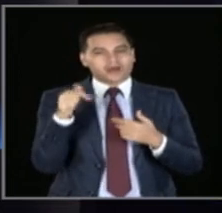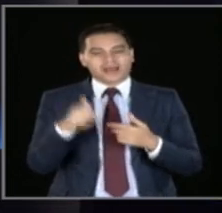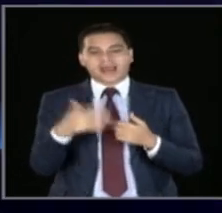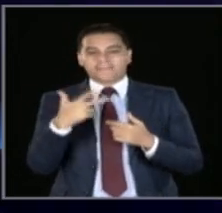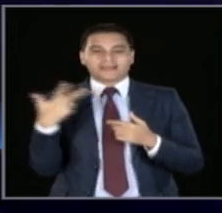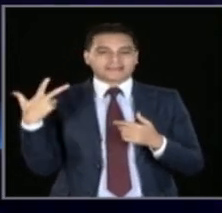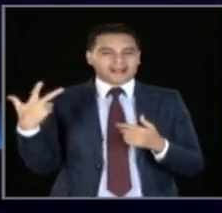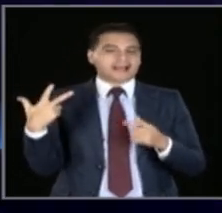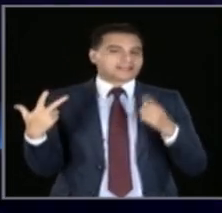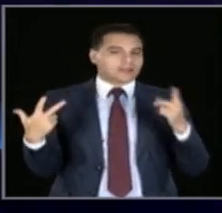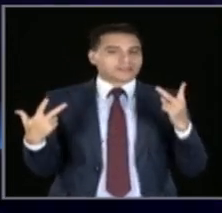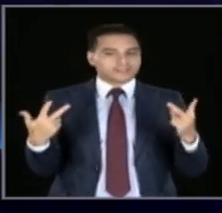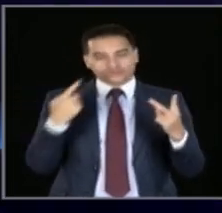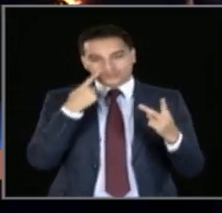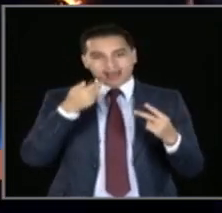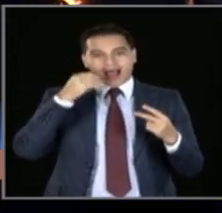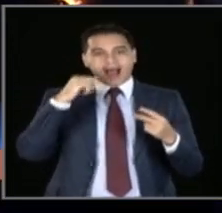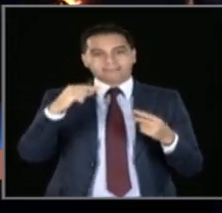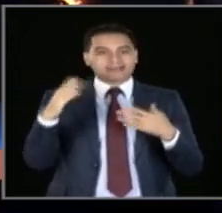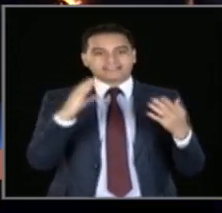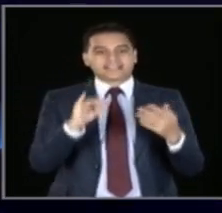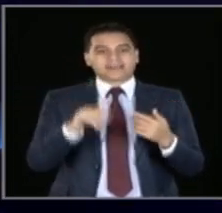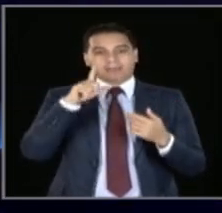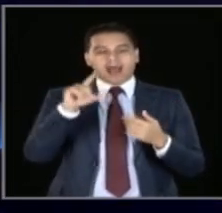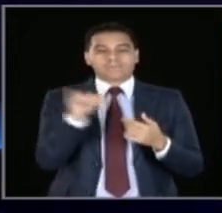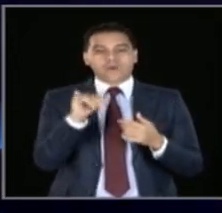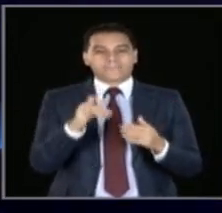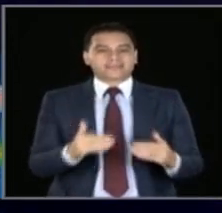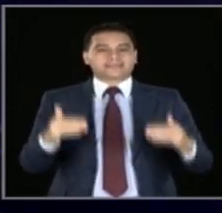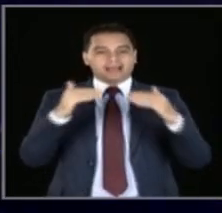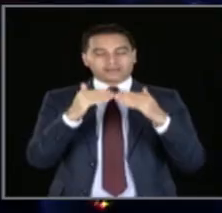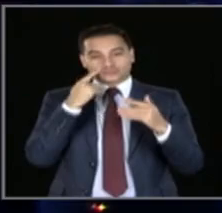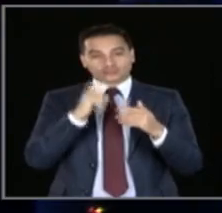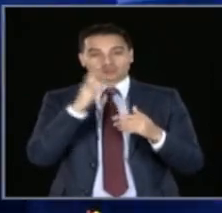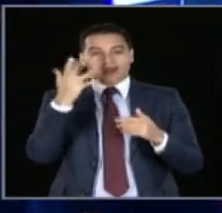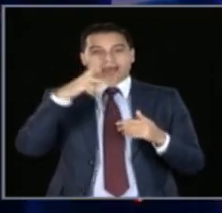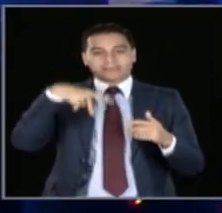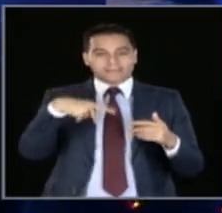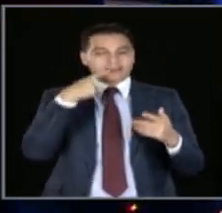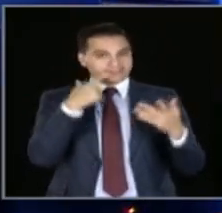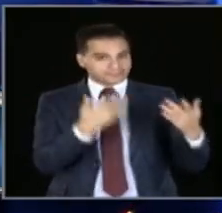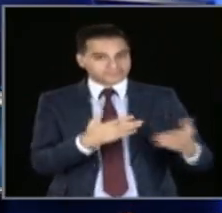هدفين احمد جمال محتاج تتعادل السؤال الثامن